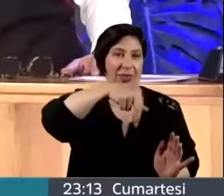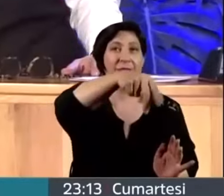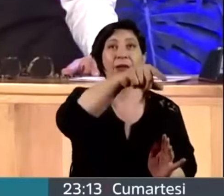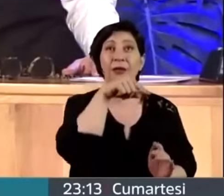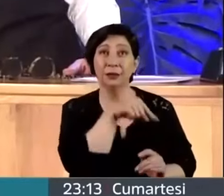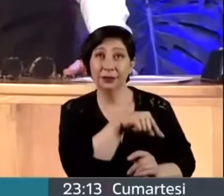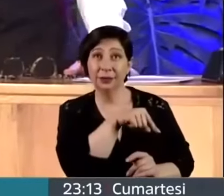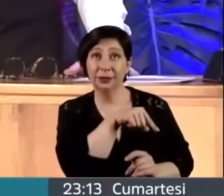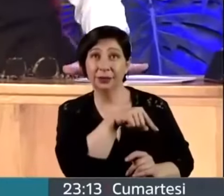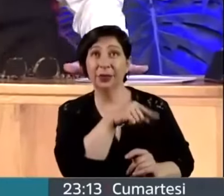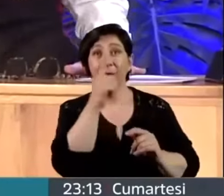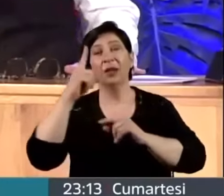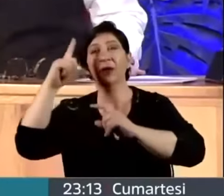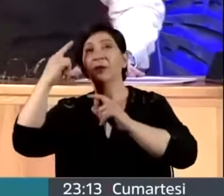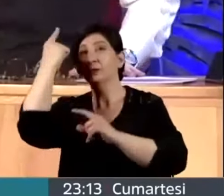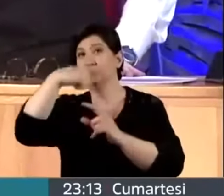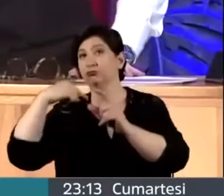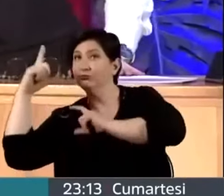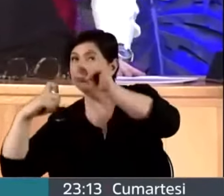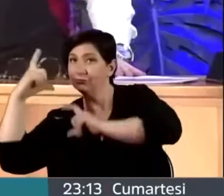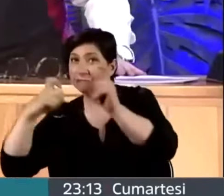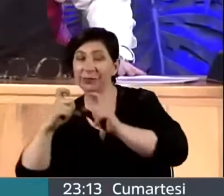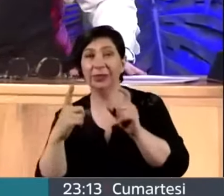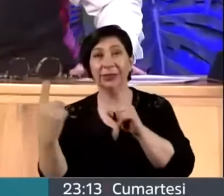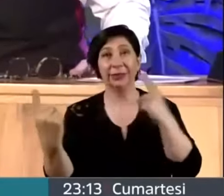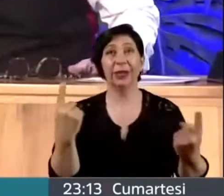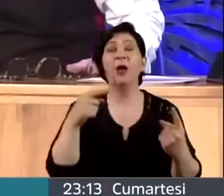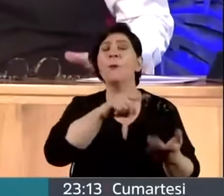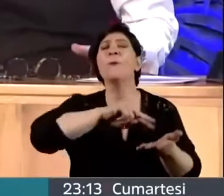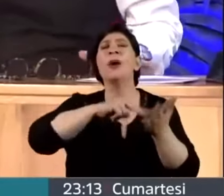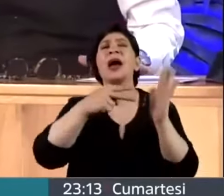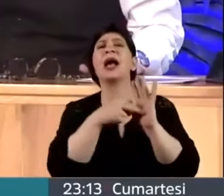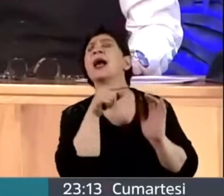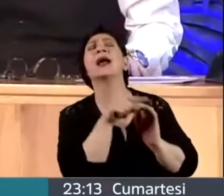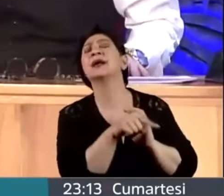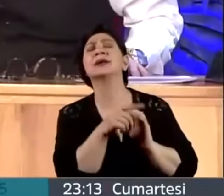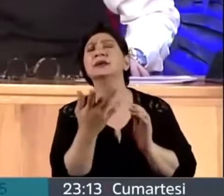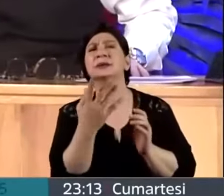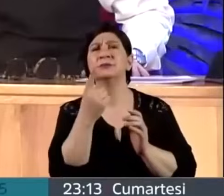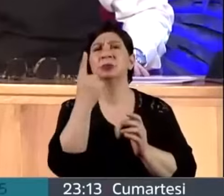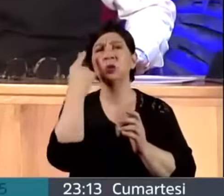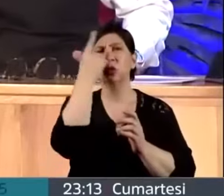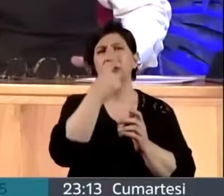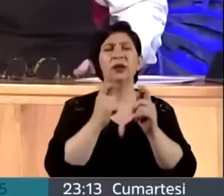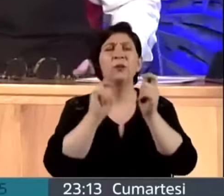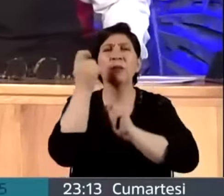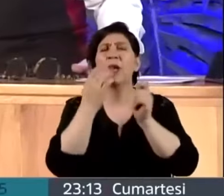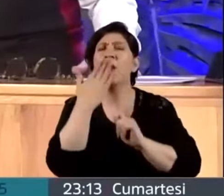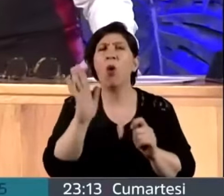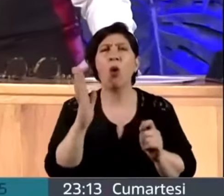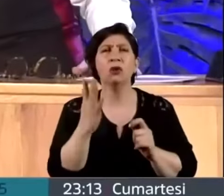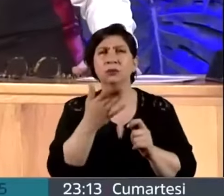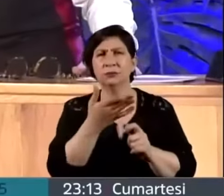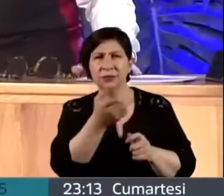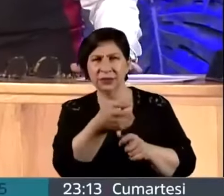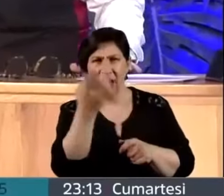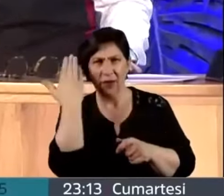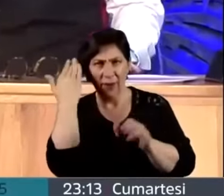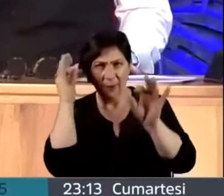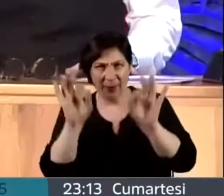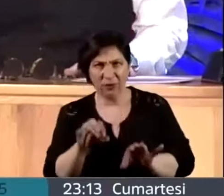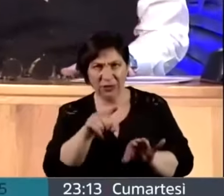onlara. Birisine foto model diyelim, birisine manken diyelim. Bu mankenlerde şey yok, bir yüzde ifade yok. Bu ne zamandır böyle? Sizin